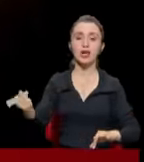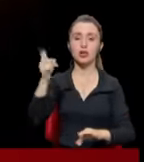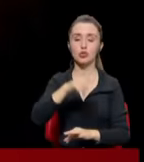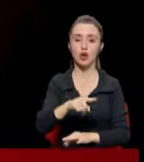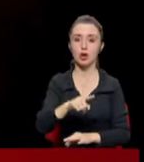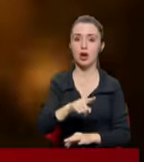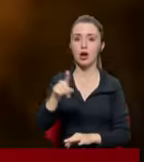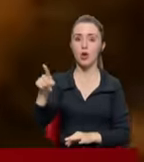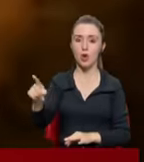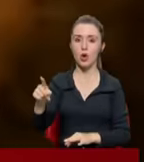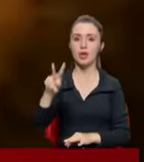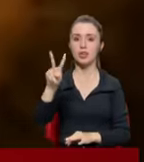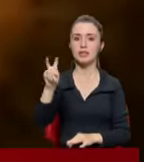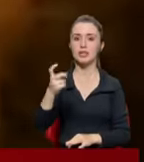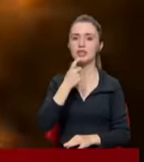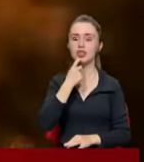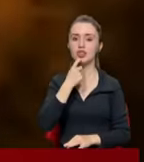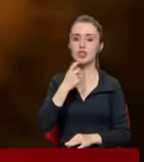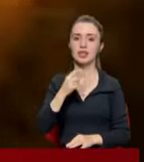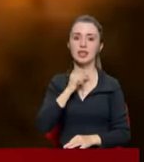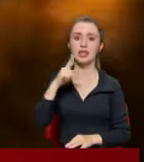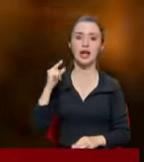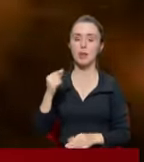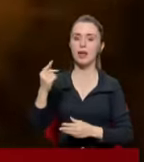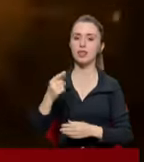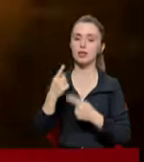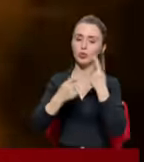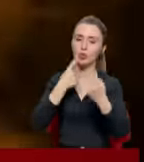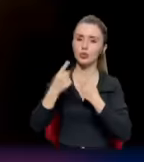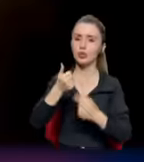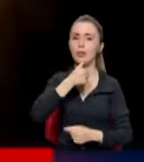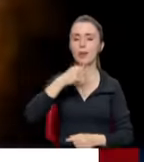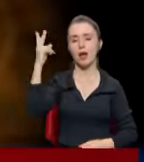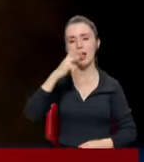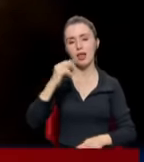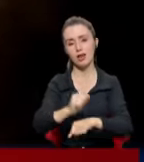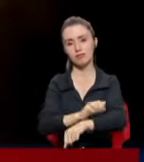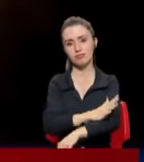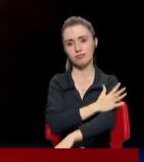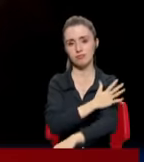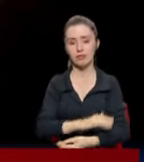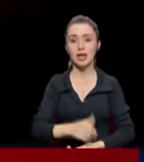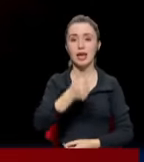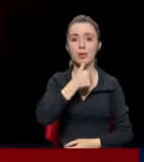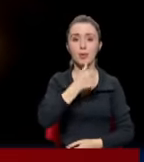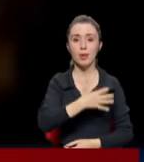mikrofonu eline alan 28 yaşındaki damat söyledikleriyle babasını ağlattı